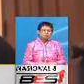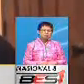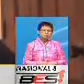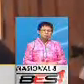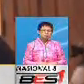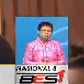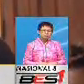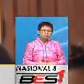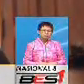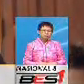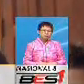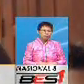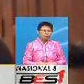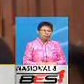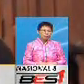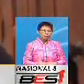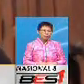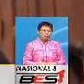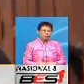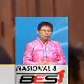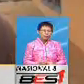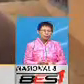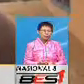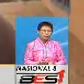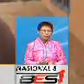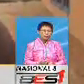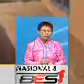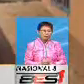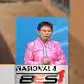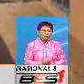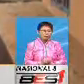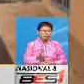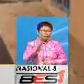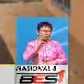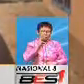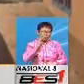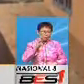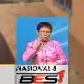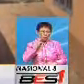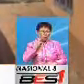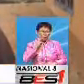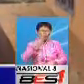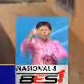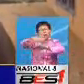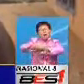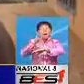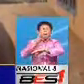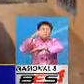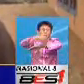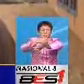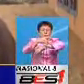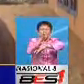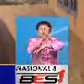Kena air ni pasti bekam pula kira ni. Sekali ya. Air malah lah pukul 7:30